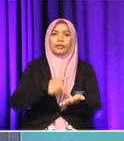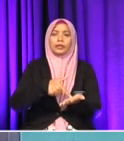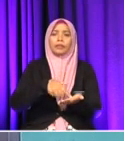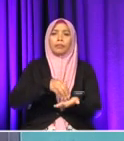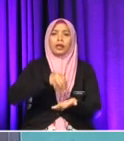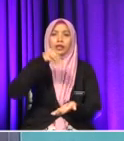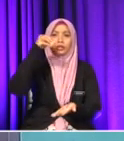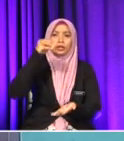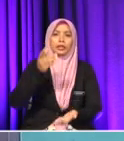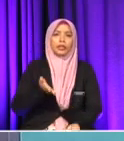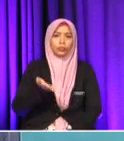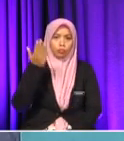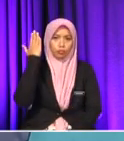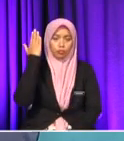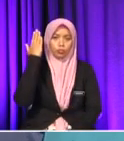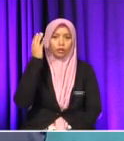Identity